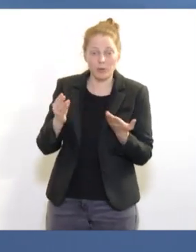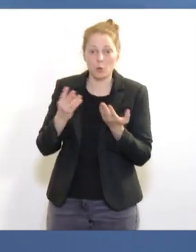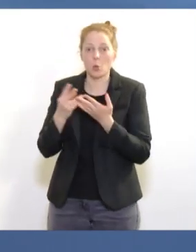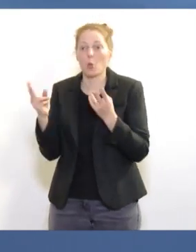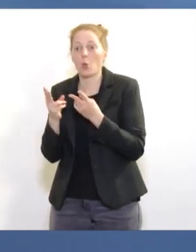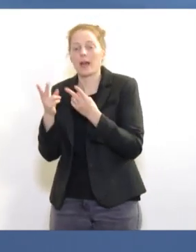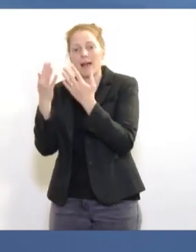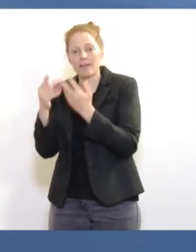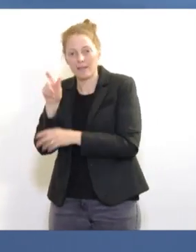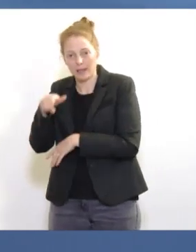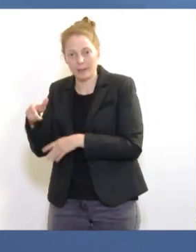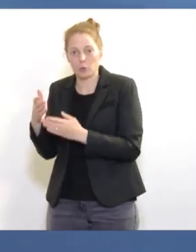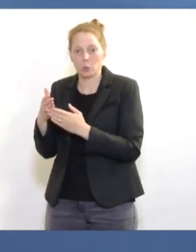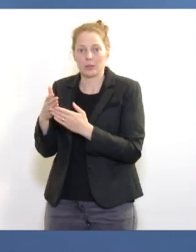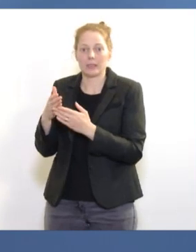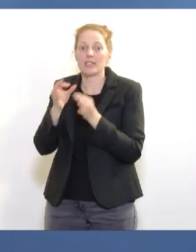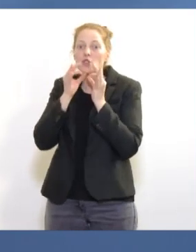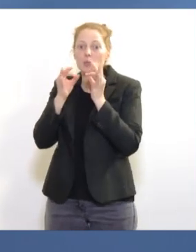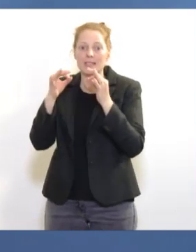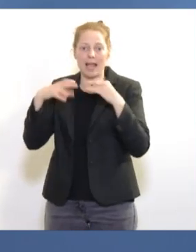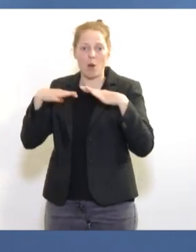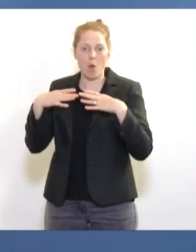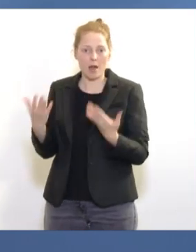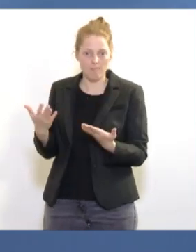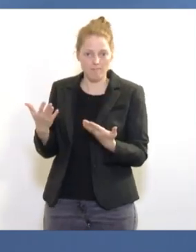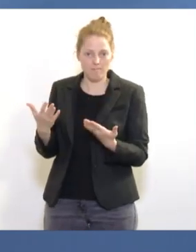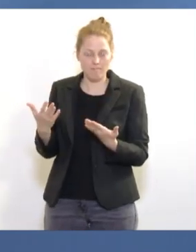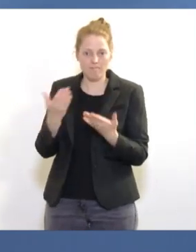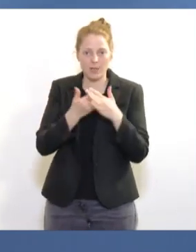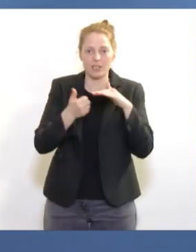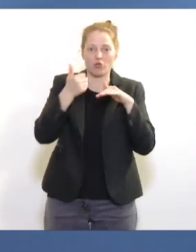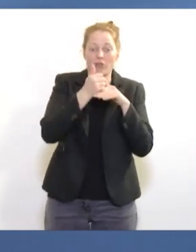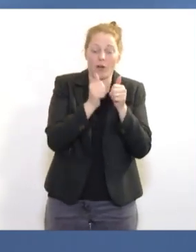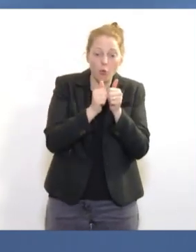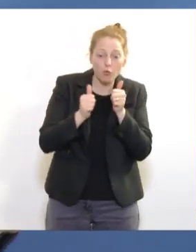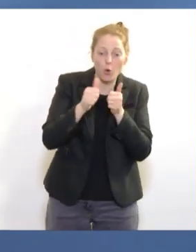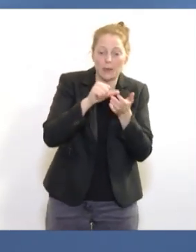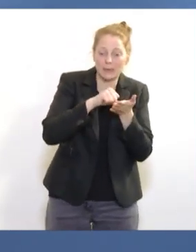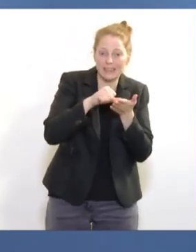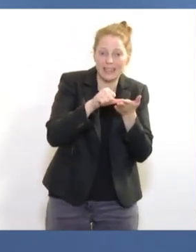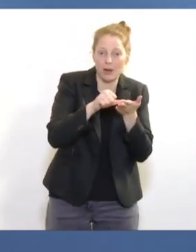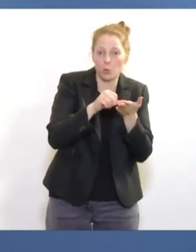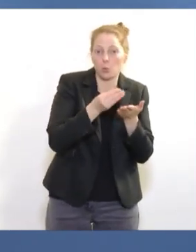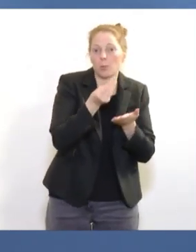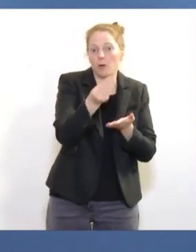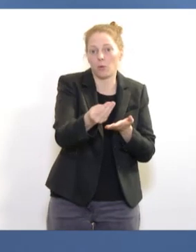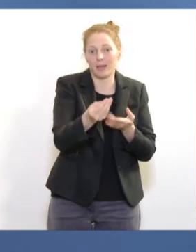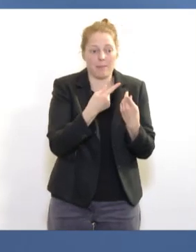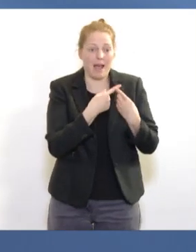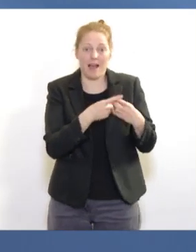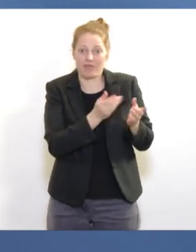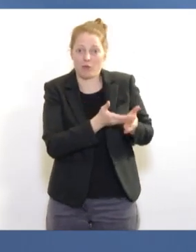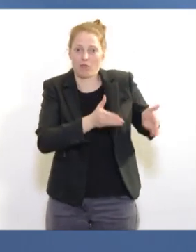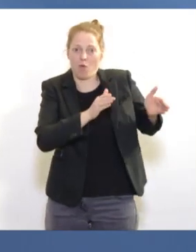Congé pour raison familial profitiert, wo der Patron ja auch über Avancen, aber aus einer anderen Käse, indemnisiert